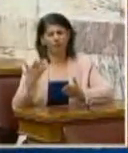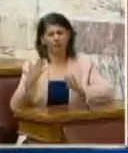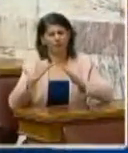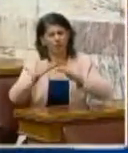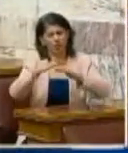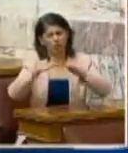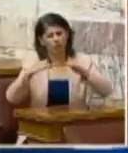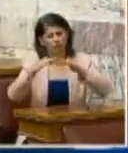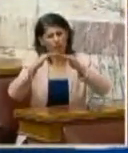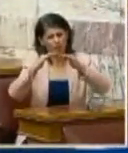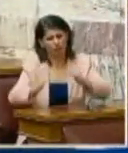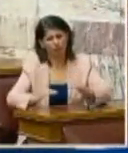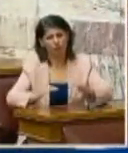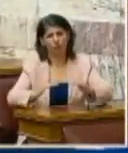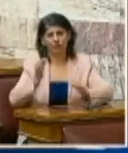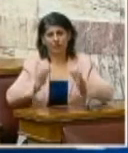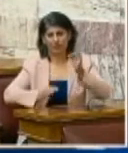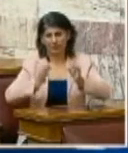συζήτησης,